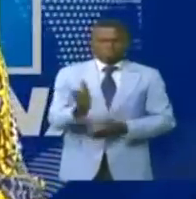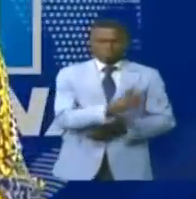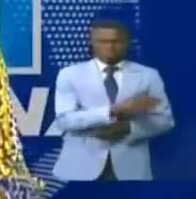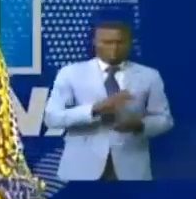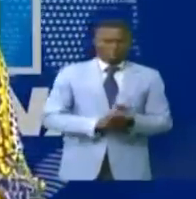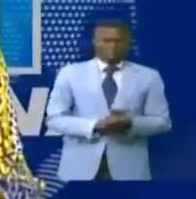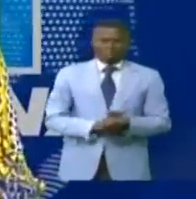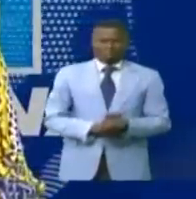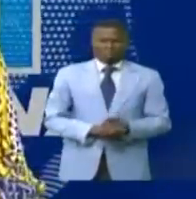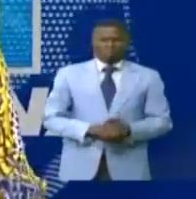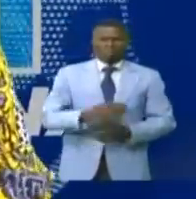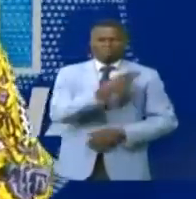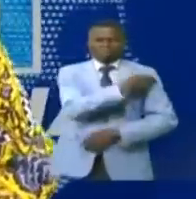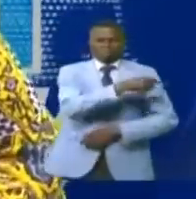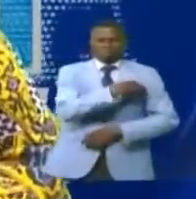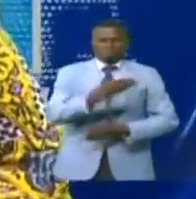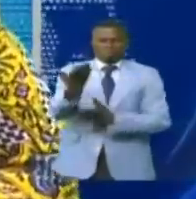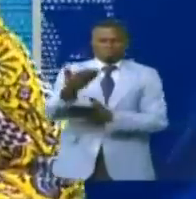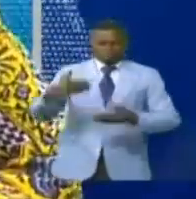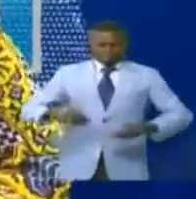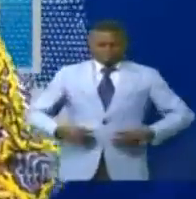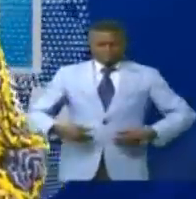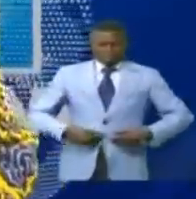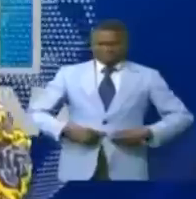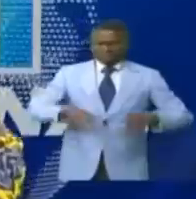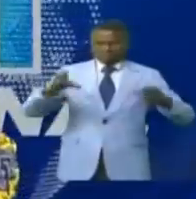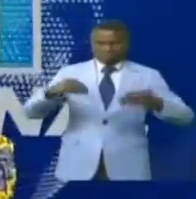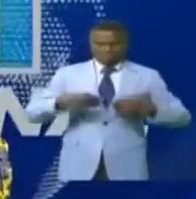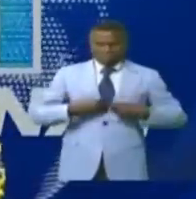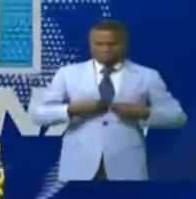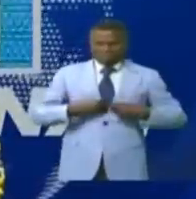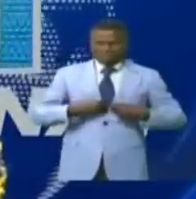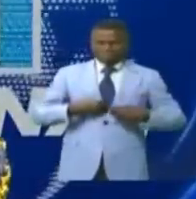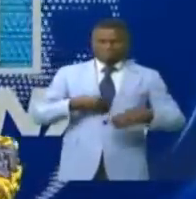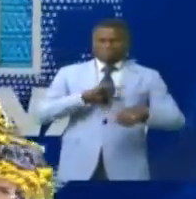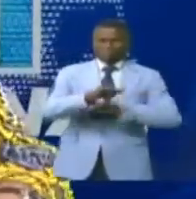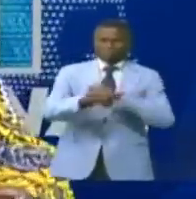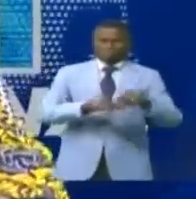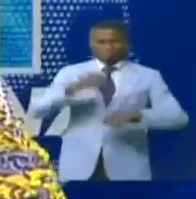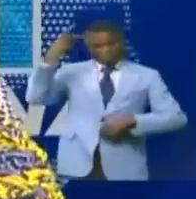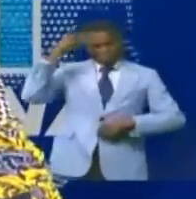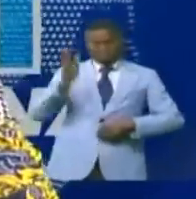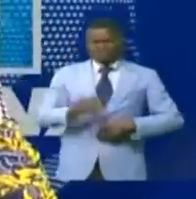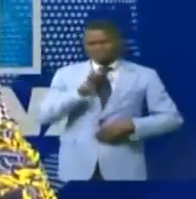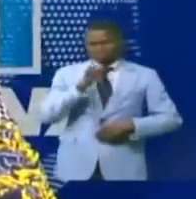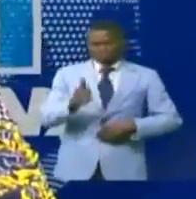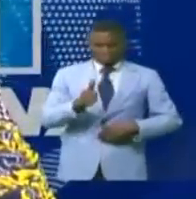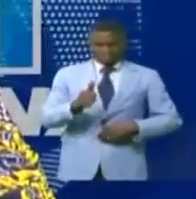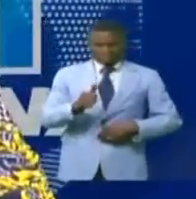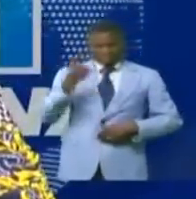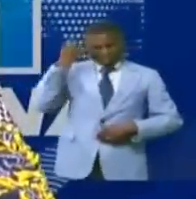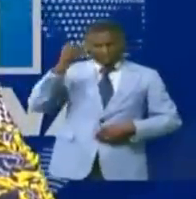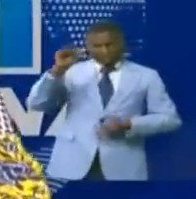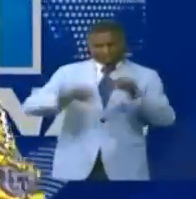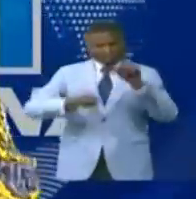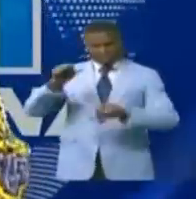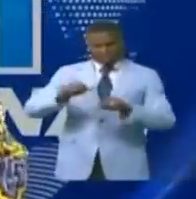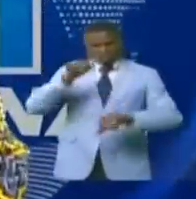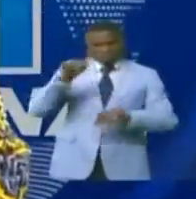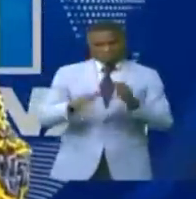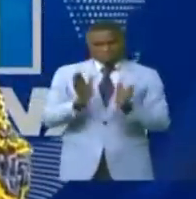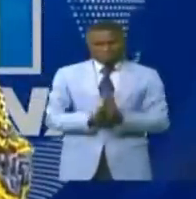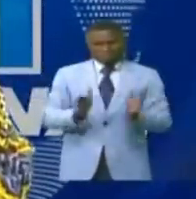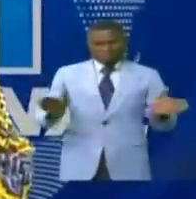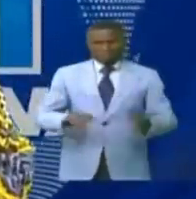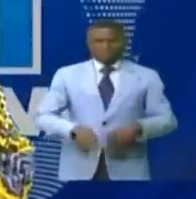Augustin Kabouya appelle la jeunesse à ne pas se laisser manipuler par des politiciens en mal de positionnement. Le secrétaire général